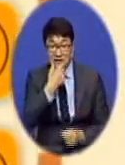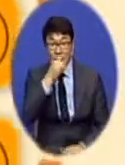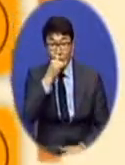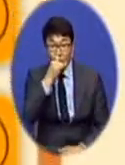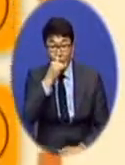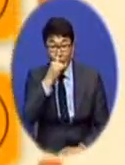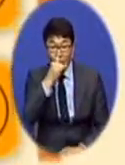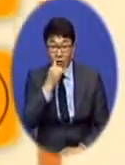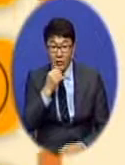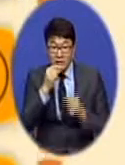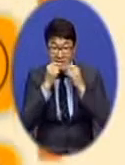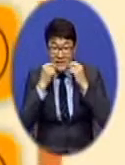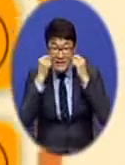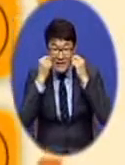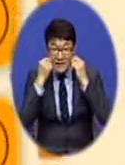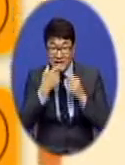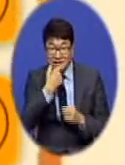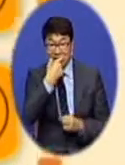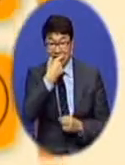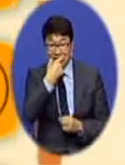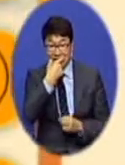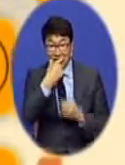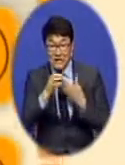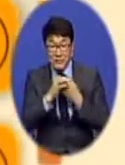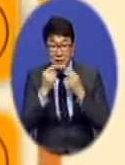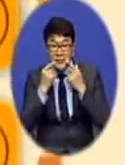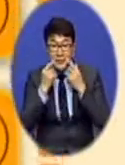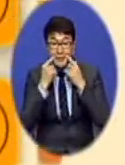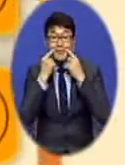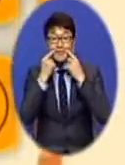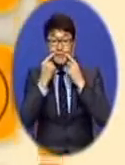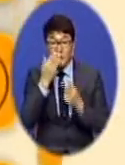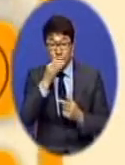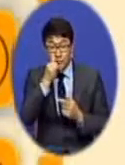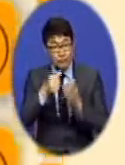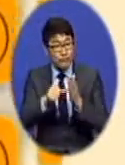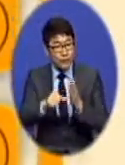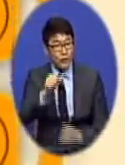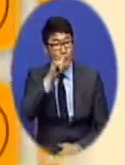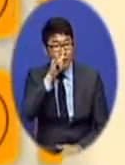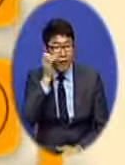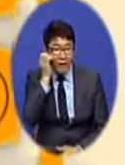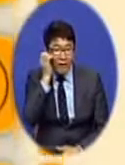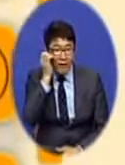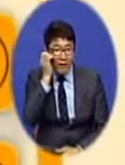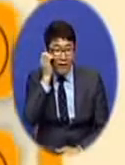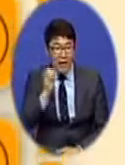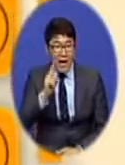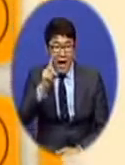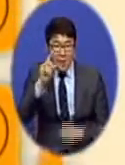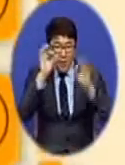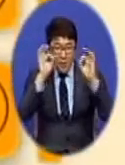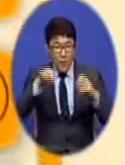네, 스마일 마우스라는 게 있어서 네. 이렇게 딱 끼면은 입꼬리를 올릴 수 있도록 이렇게 하는 것도 있더라고요. 네. 한 번